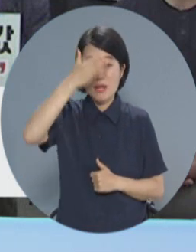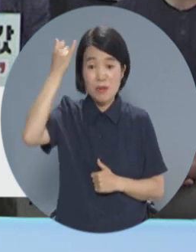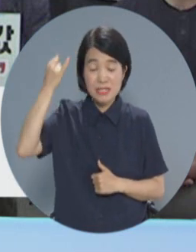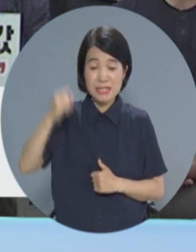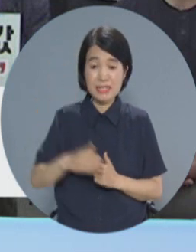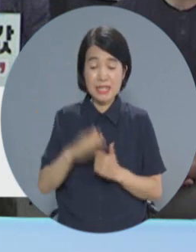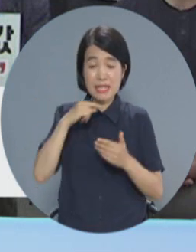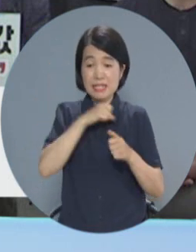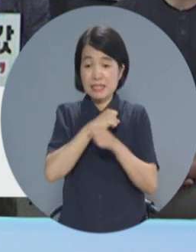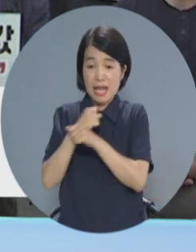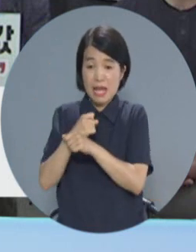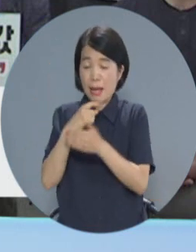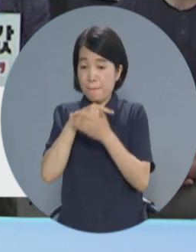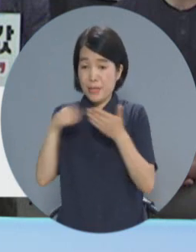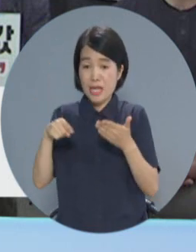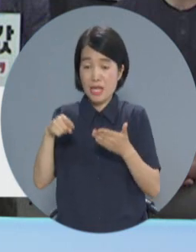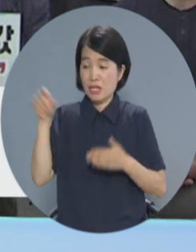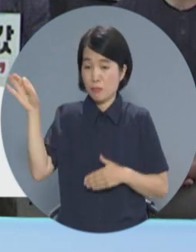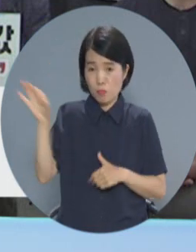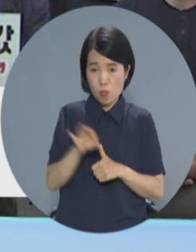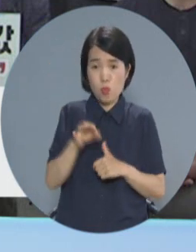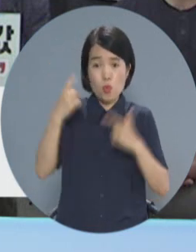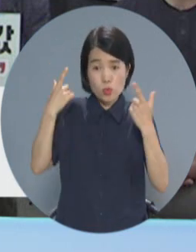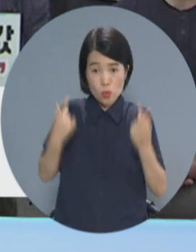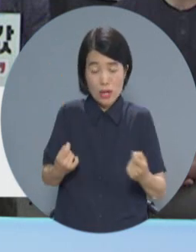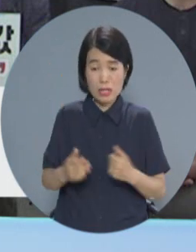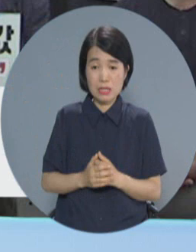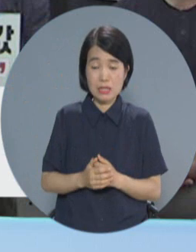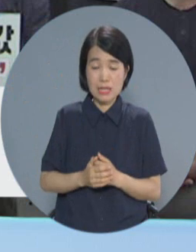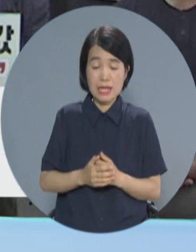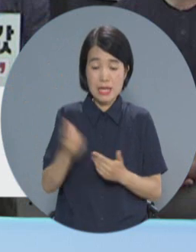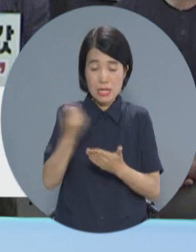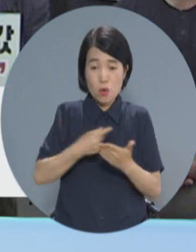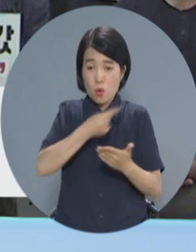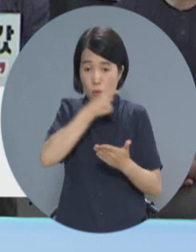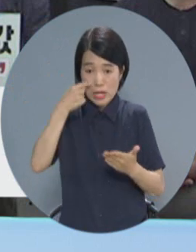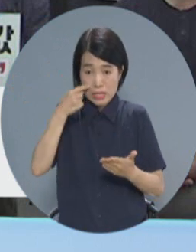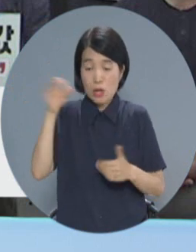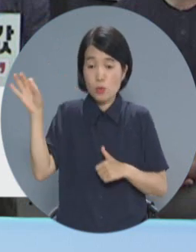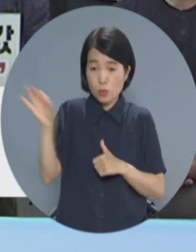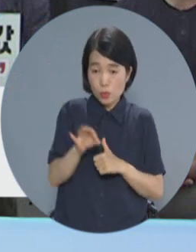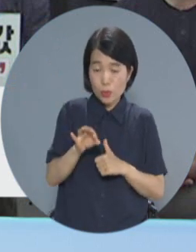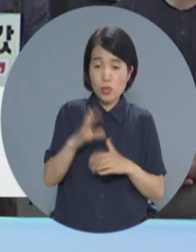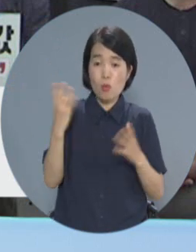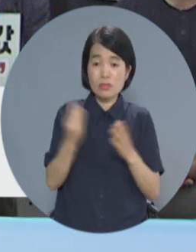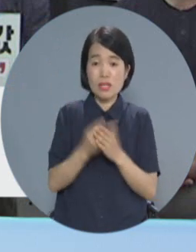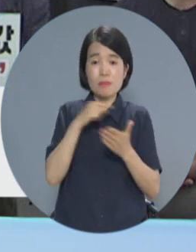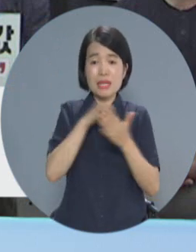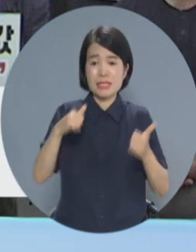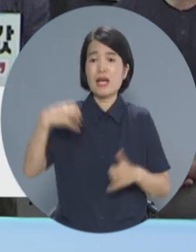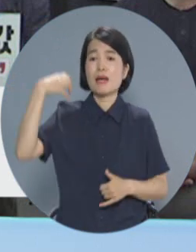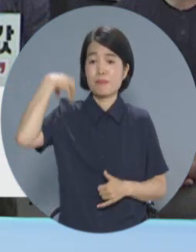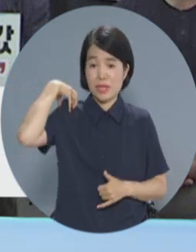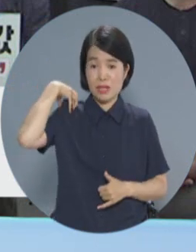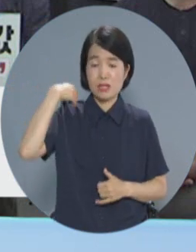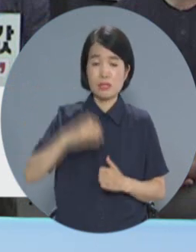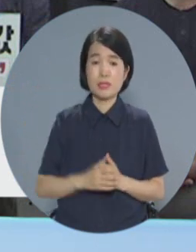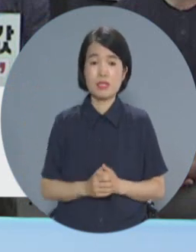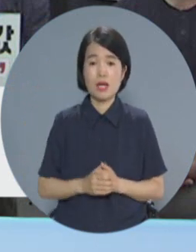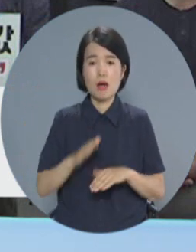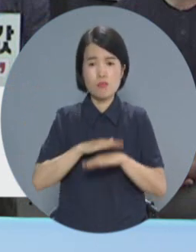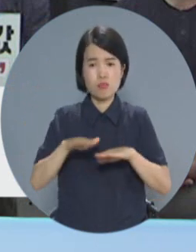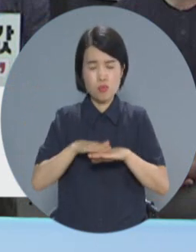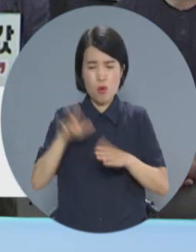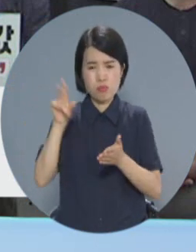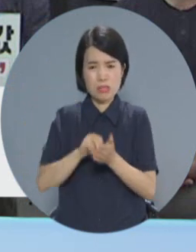받은 금액과 같은데요. 이렇게 기록을 확인하고 돈을 받는 과정은 온전히 피해자 측의 몫이었습니다. 풀어야